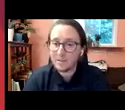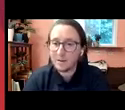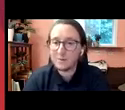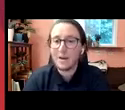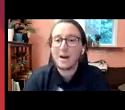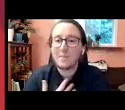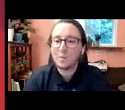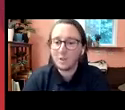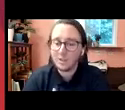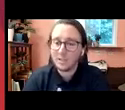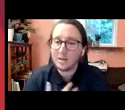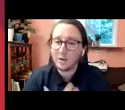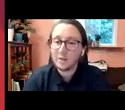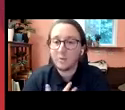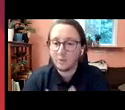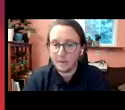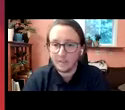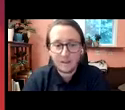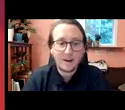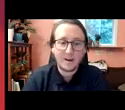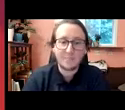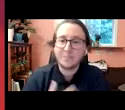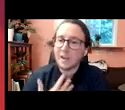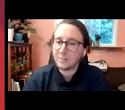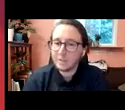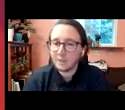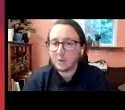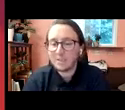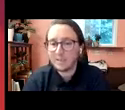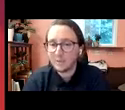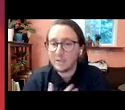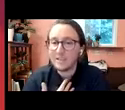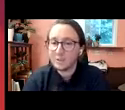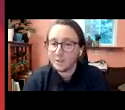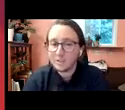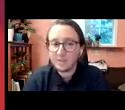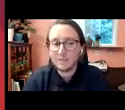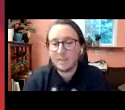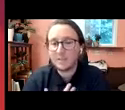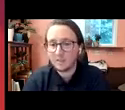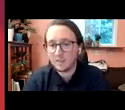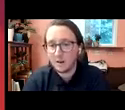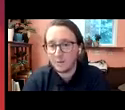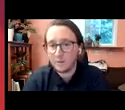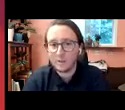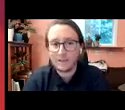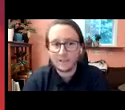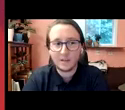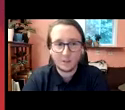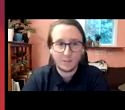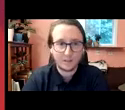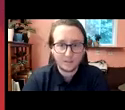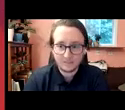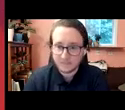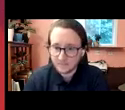Je suis Charlie, je suis étudiant de doctorat et je travaille à